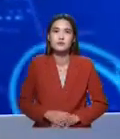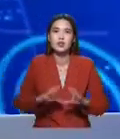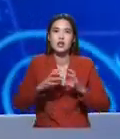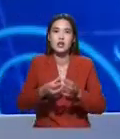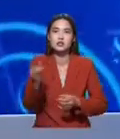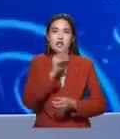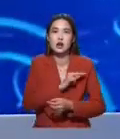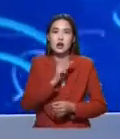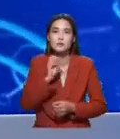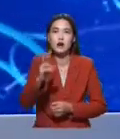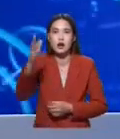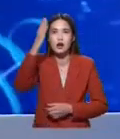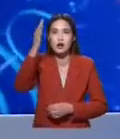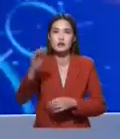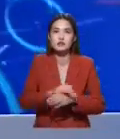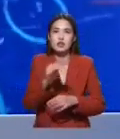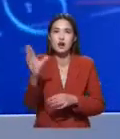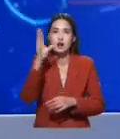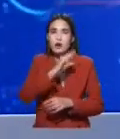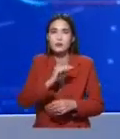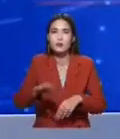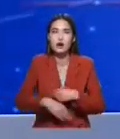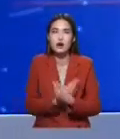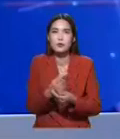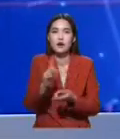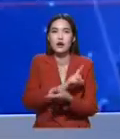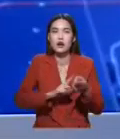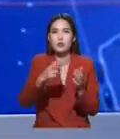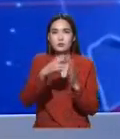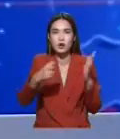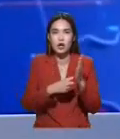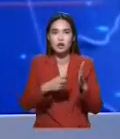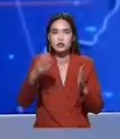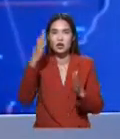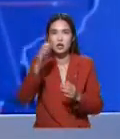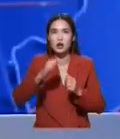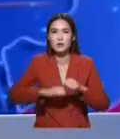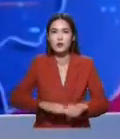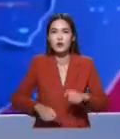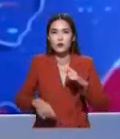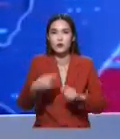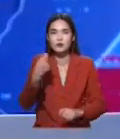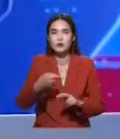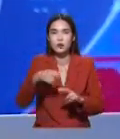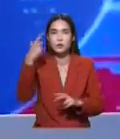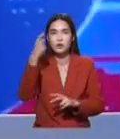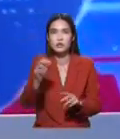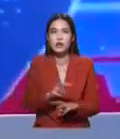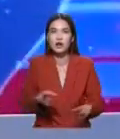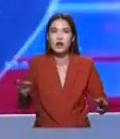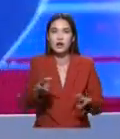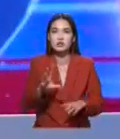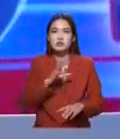Общественные работы как административные наказания могут появиться в обновленном кодексе об административных правонарушениях. Об этом